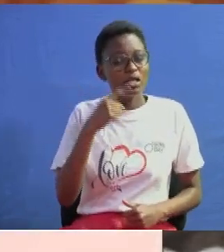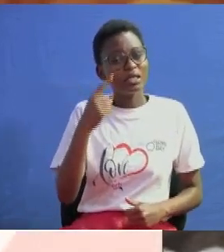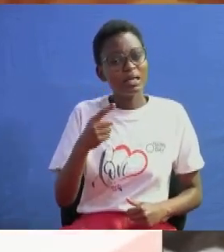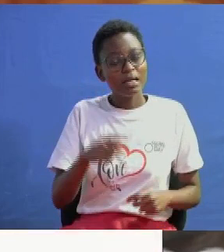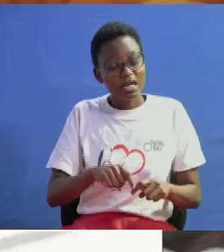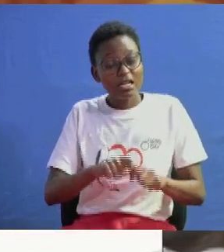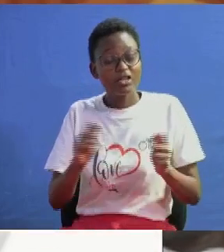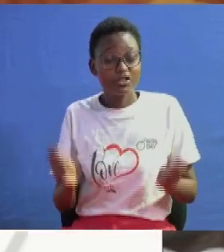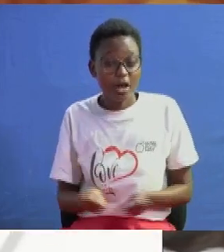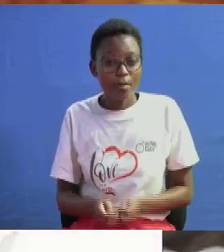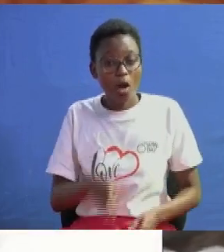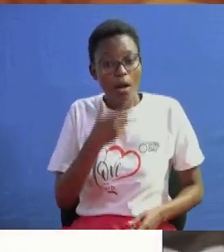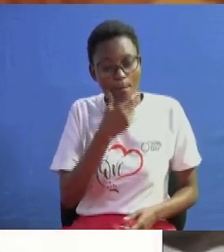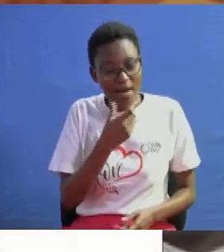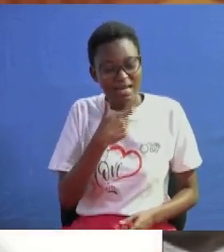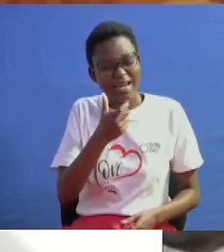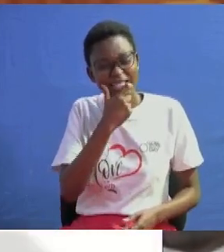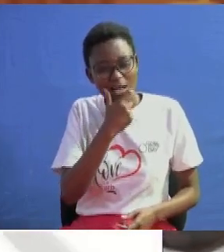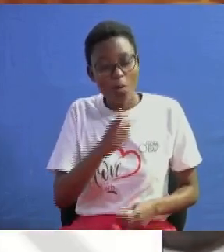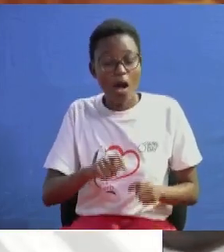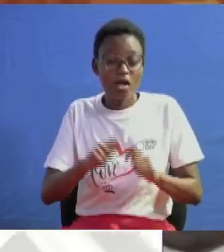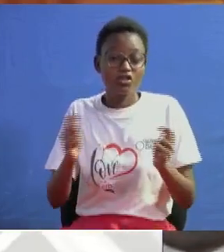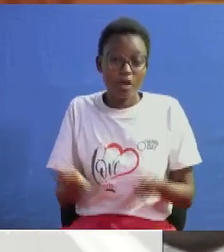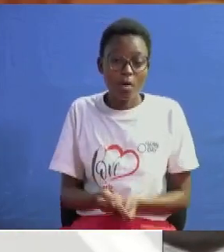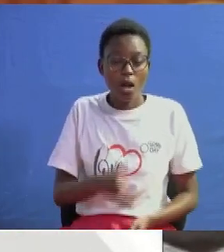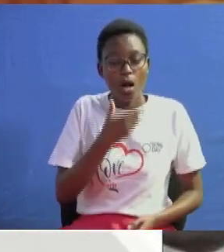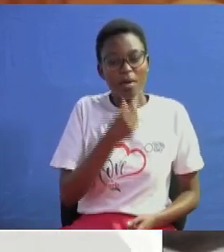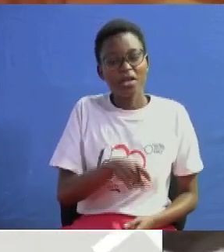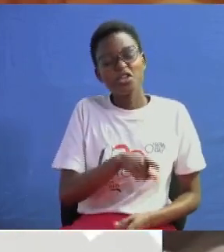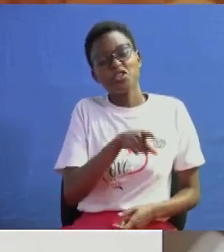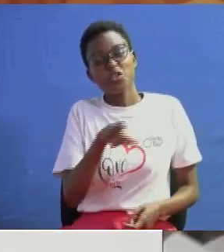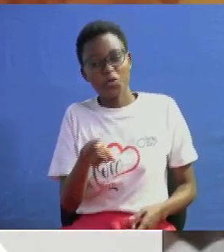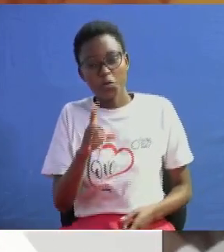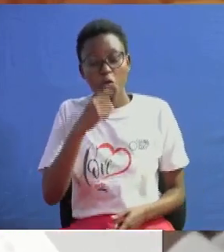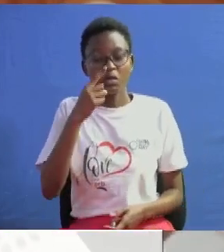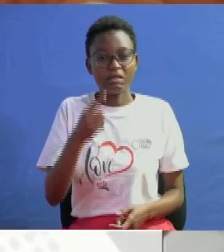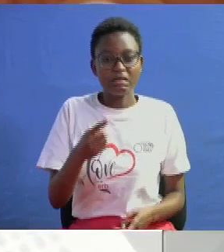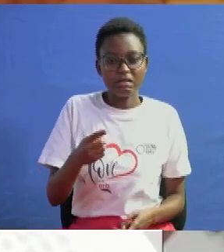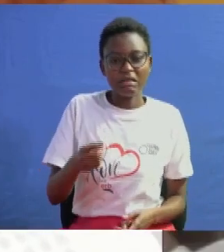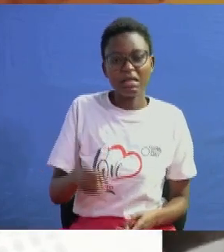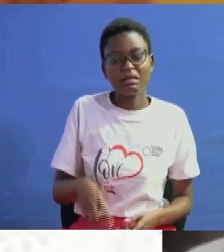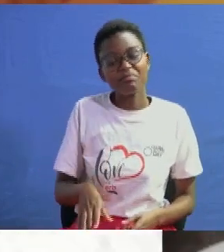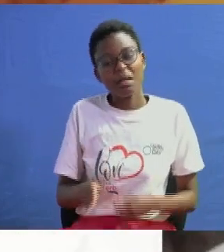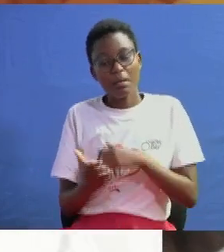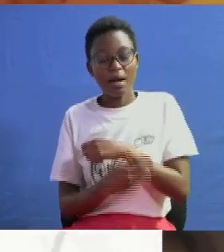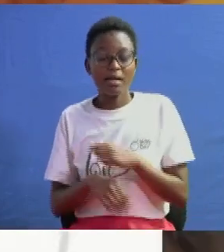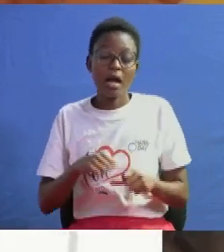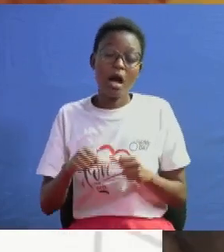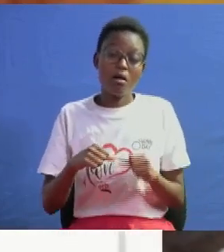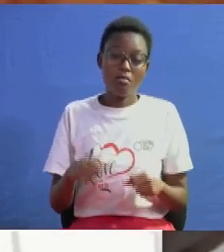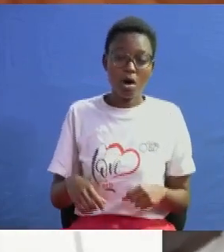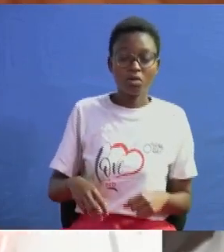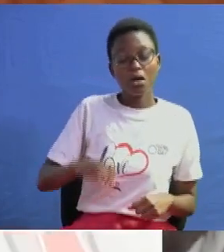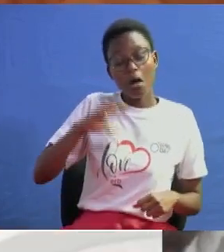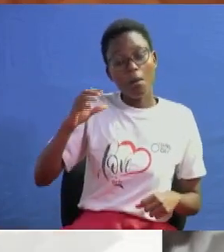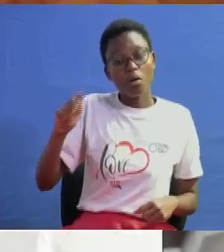Eh? Huyu ndugu yetu Gachagua ni mkabila. Wakasema, oh, nyinyi mnaingilia watu wa mlima Kenya, sijui nini. Alipokuwa kizungumza mambo